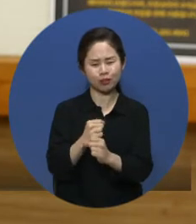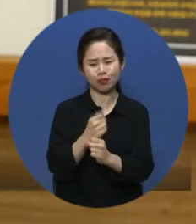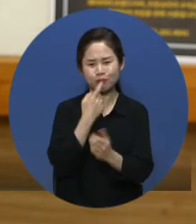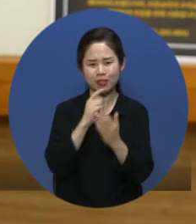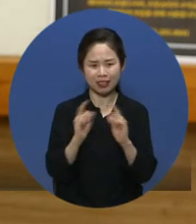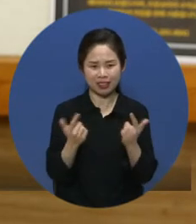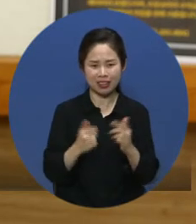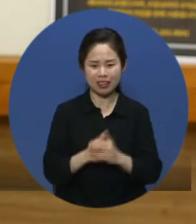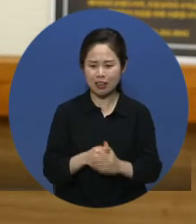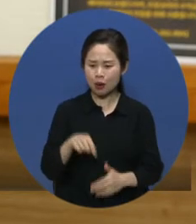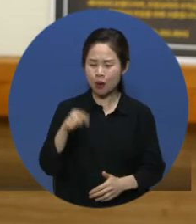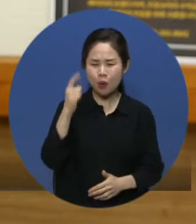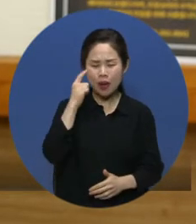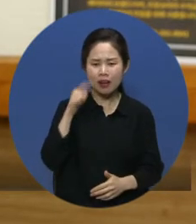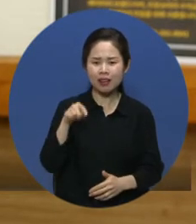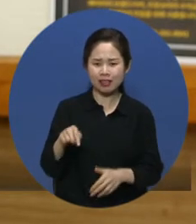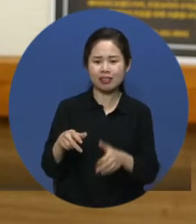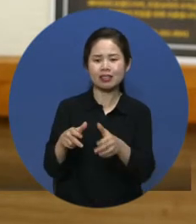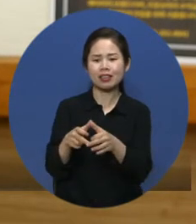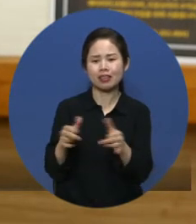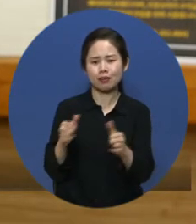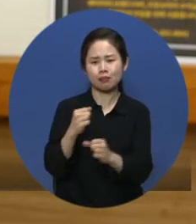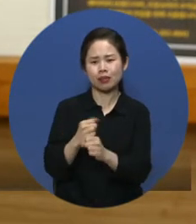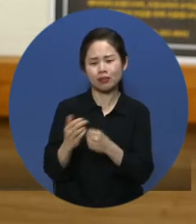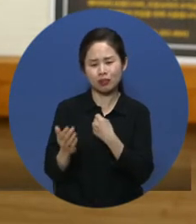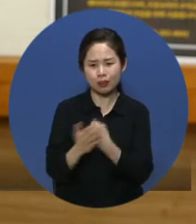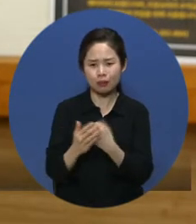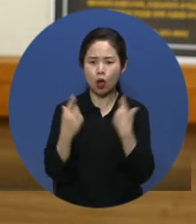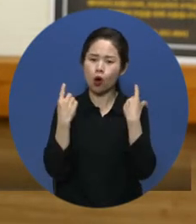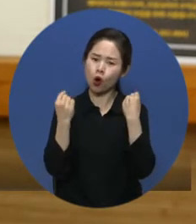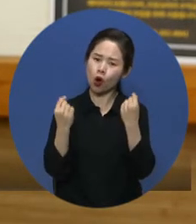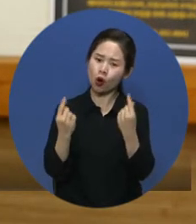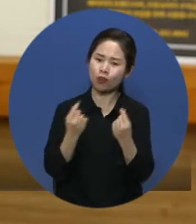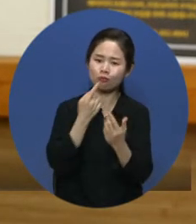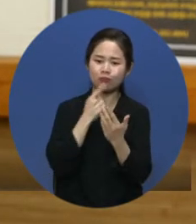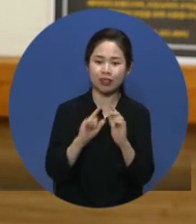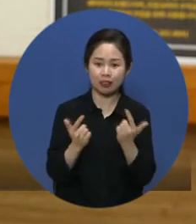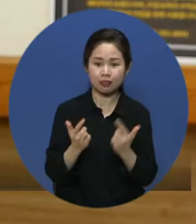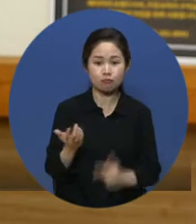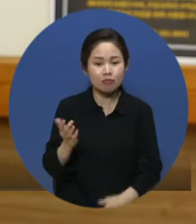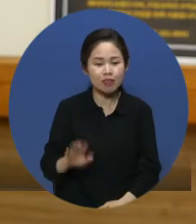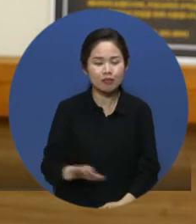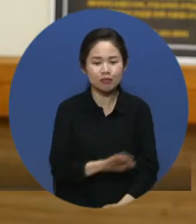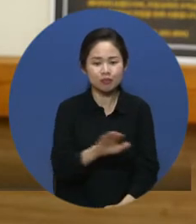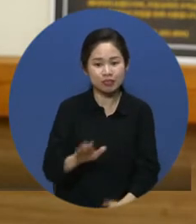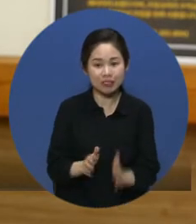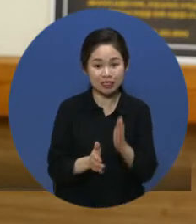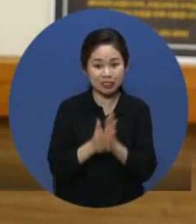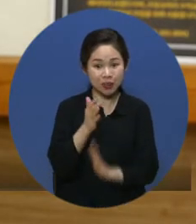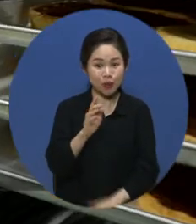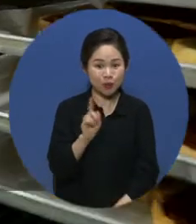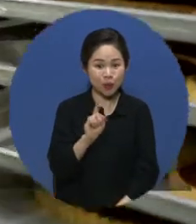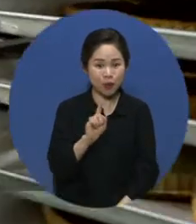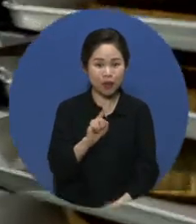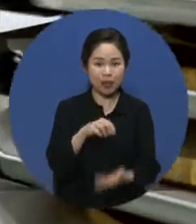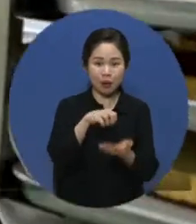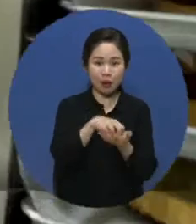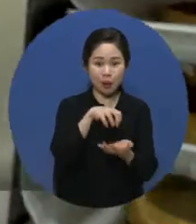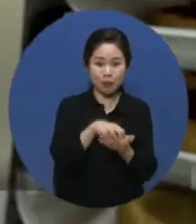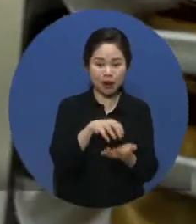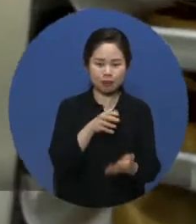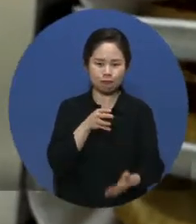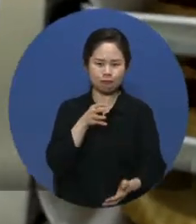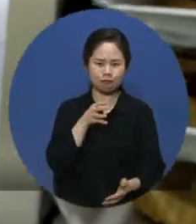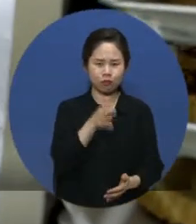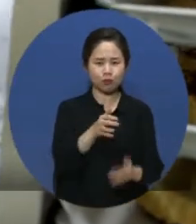사람들이 장애인이기 때문이죠. 그렇지만 저희 시설 같은 경우에는 제과장님이